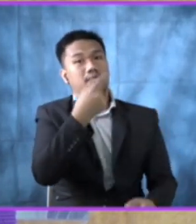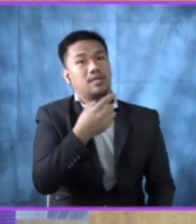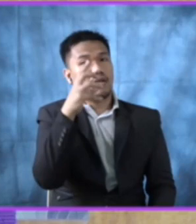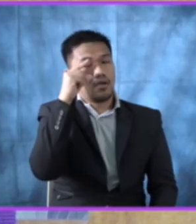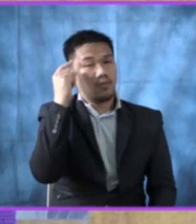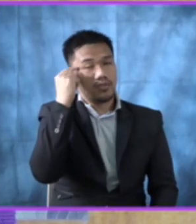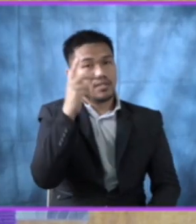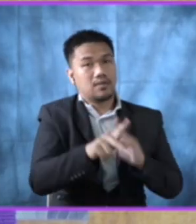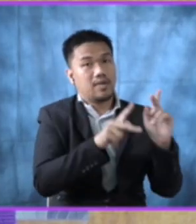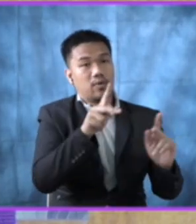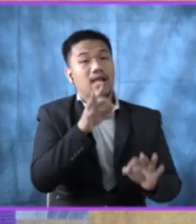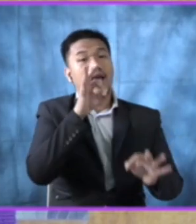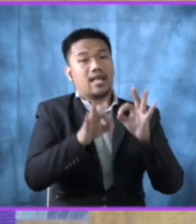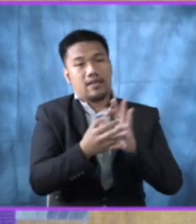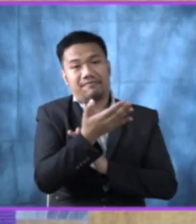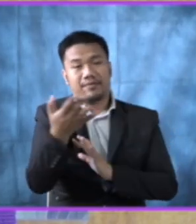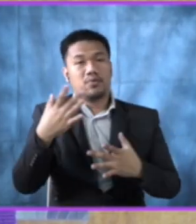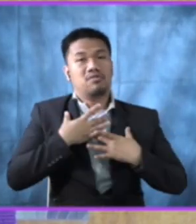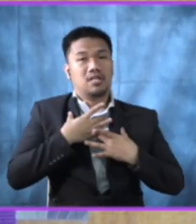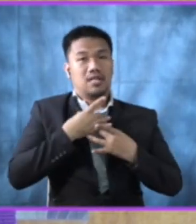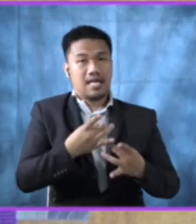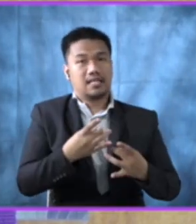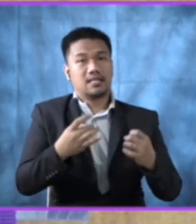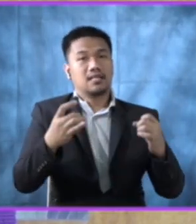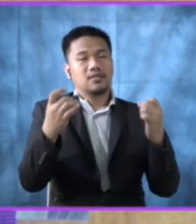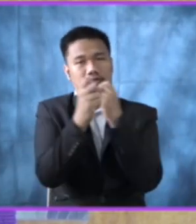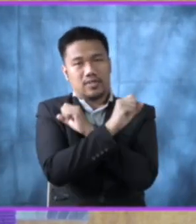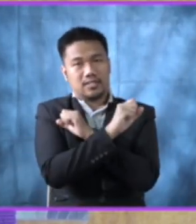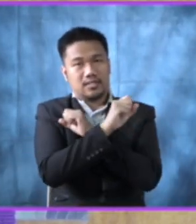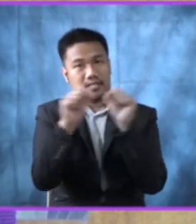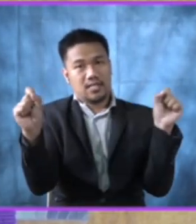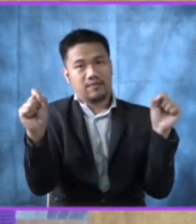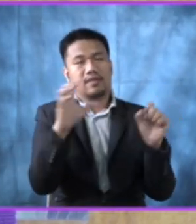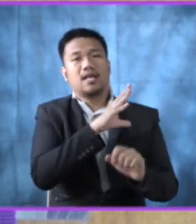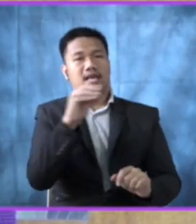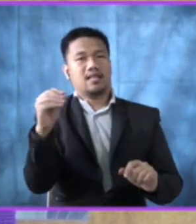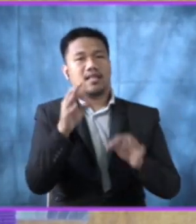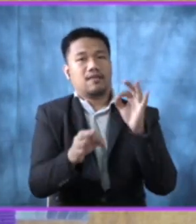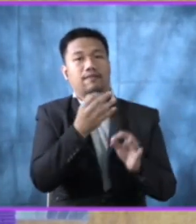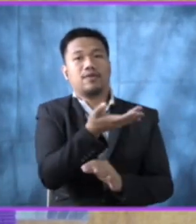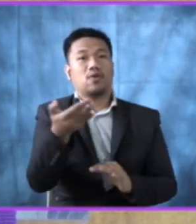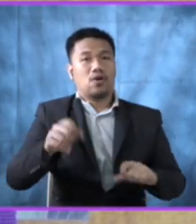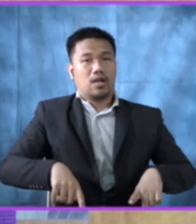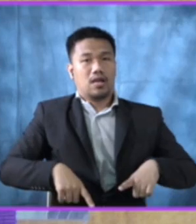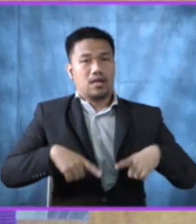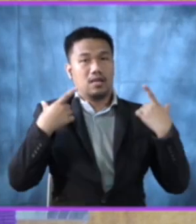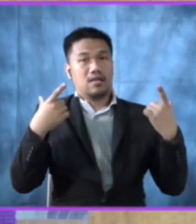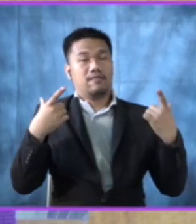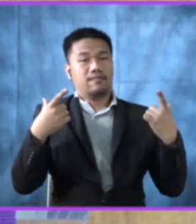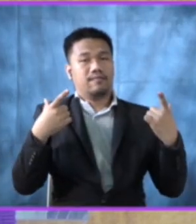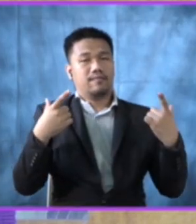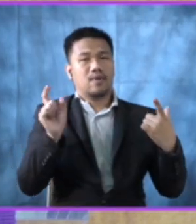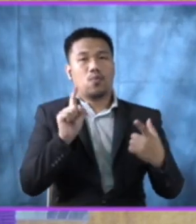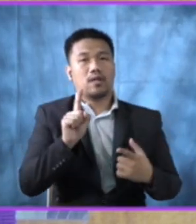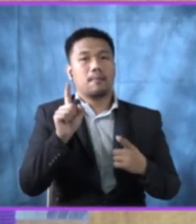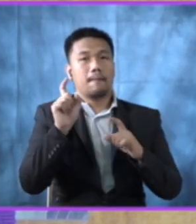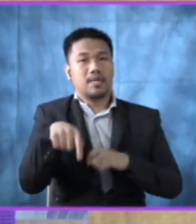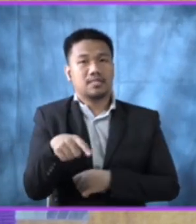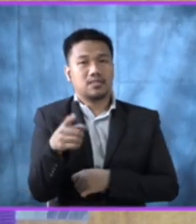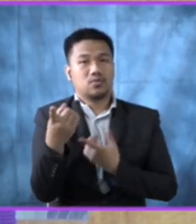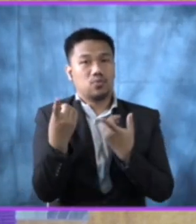tao? Kung gusto ninyong maligtas at kung gusto ninyong mabuhay, sundin ninyo